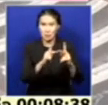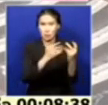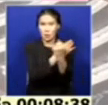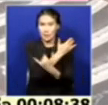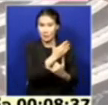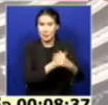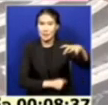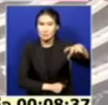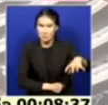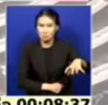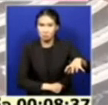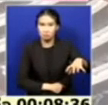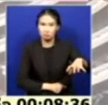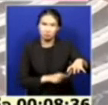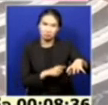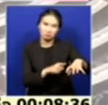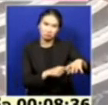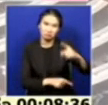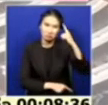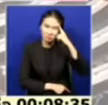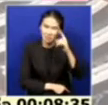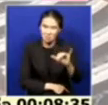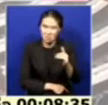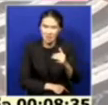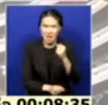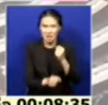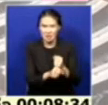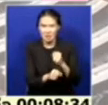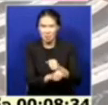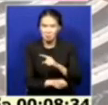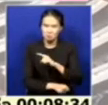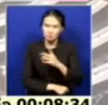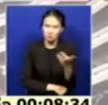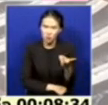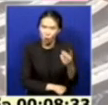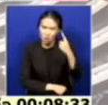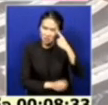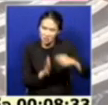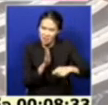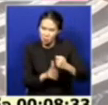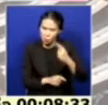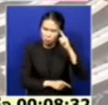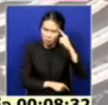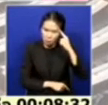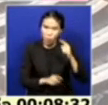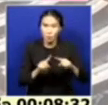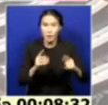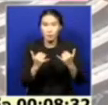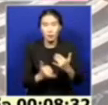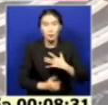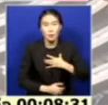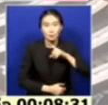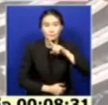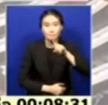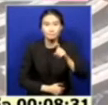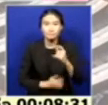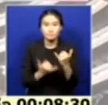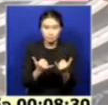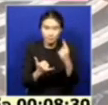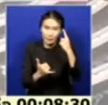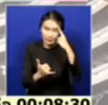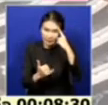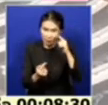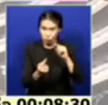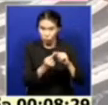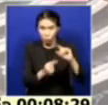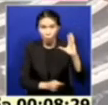หละครับคงไม่ต้องเล่าอธิบายเพราะเพื่อนสมาชิกก็ได้พูดไปแล้วผมเห็นแล้วมีความรู้สึกว่าวันนี้บทบ